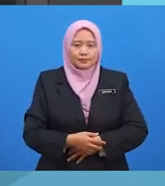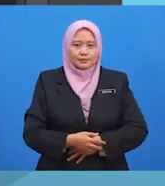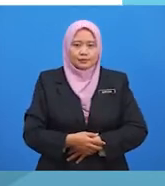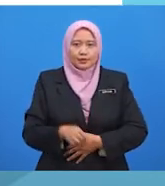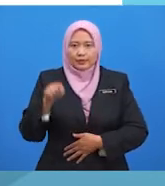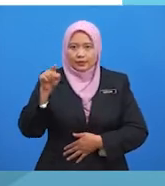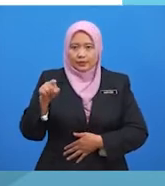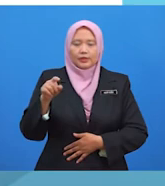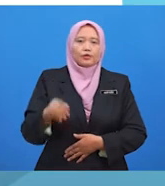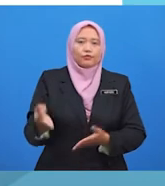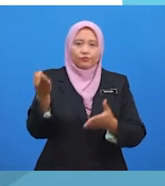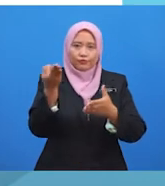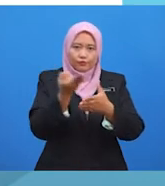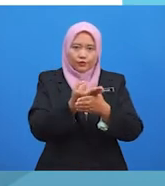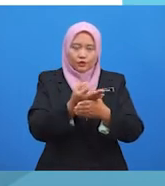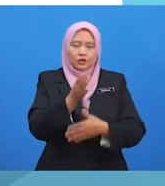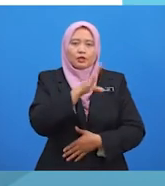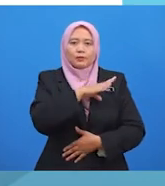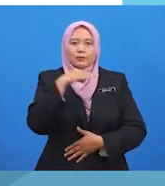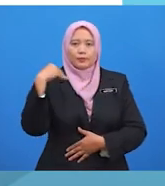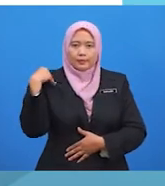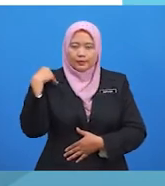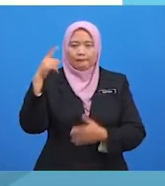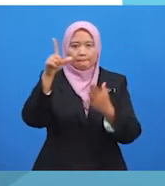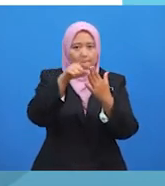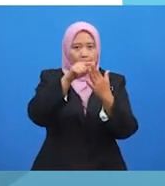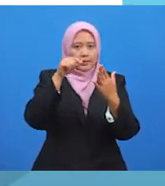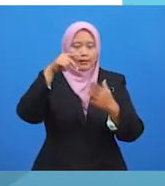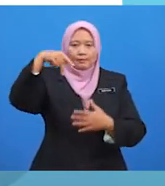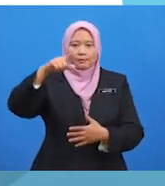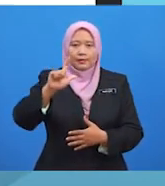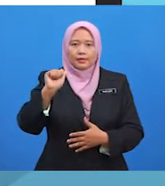Klik File dan pilih Place.